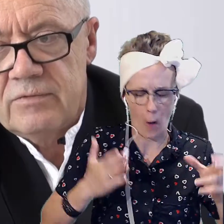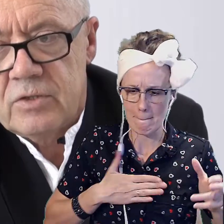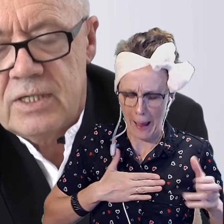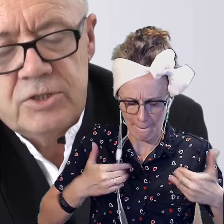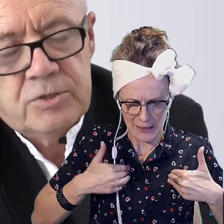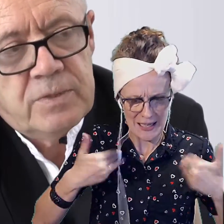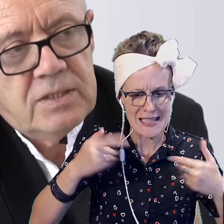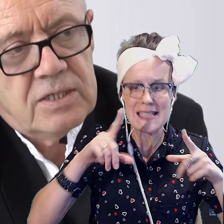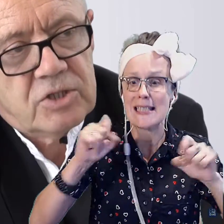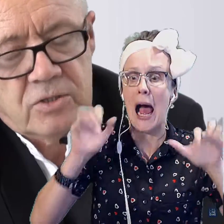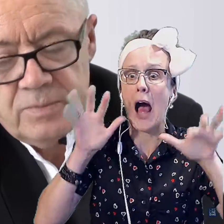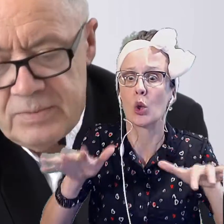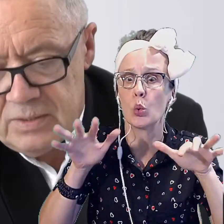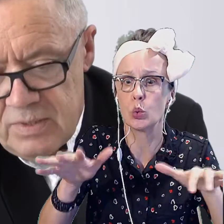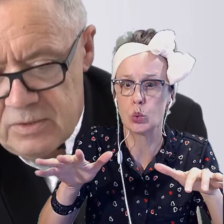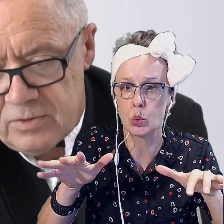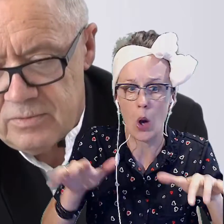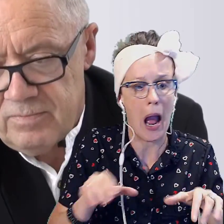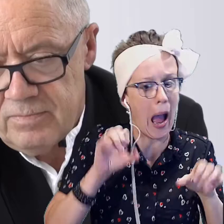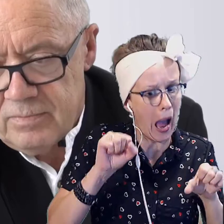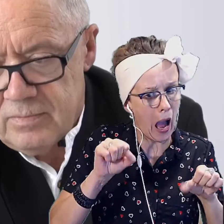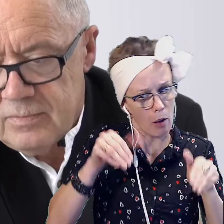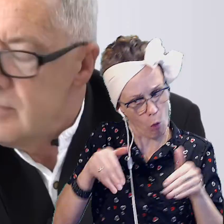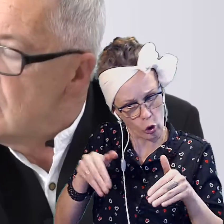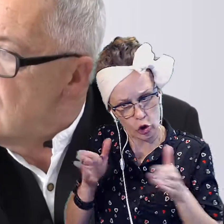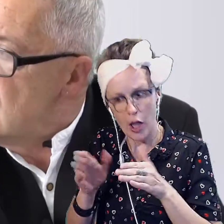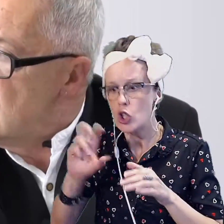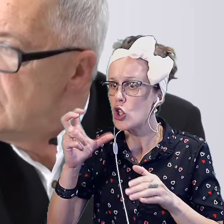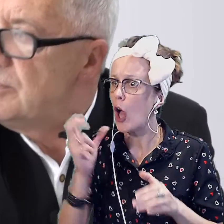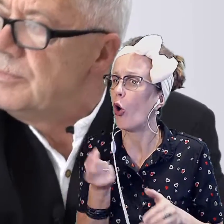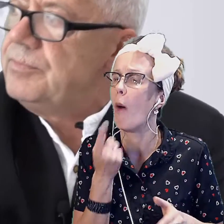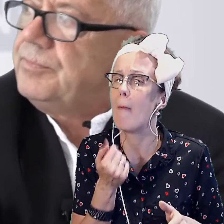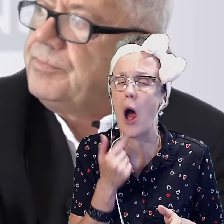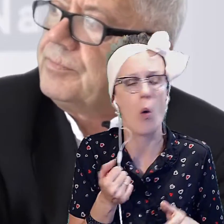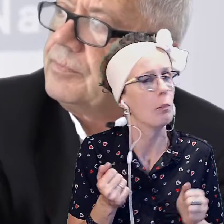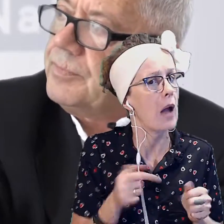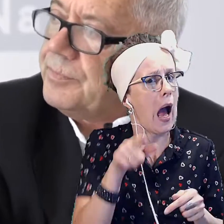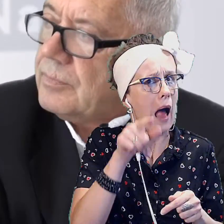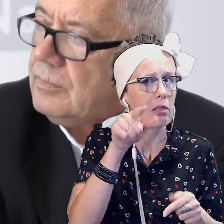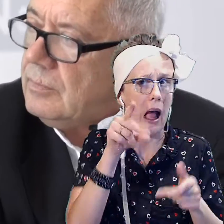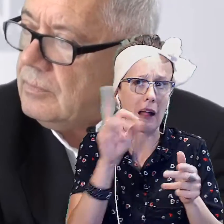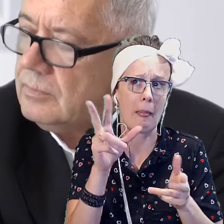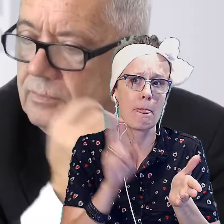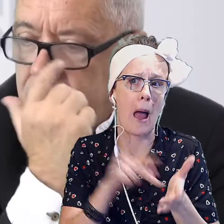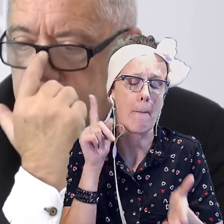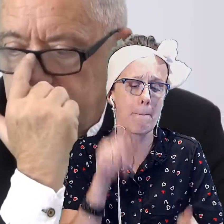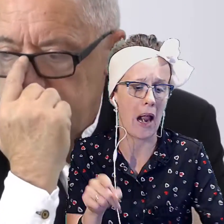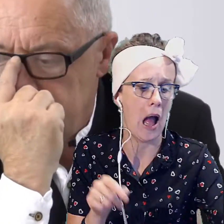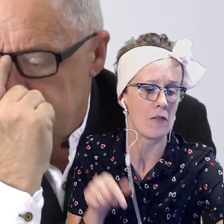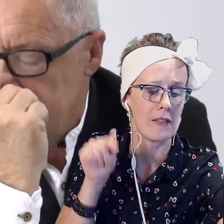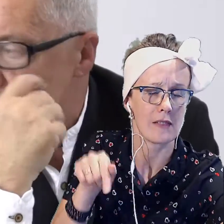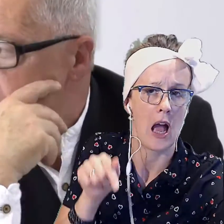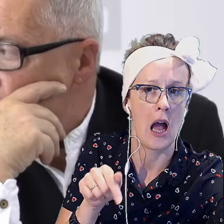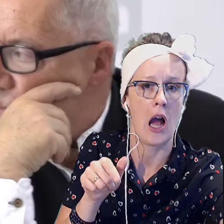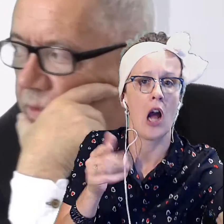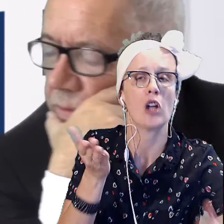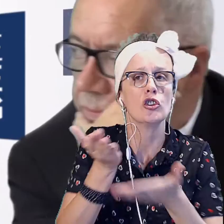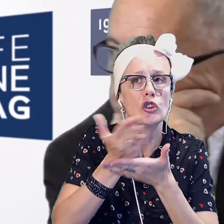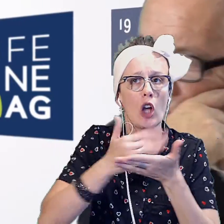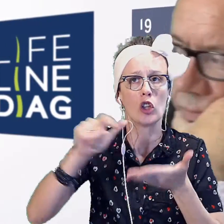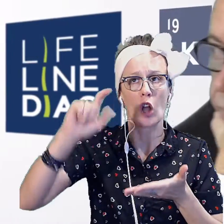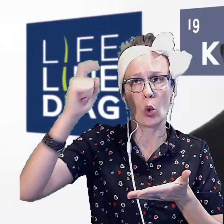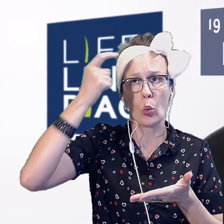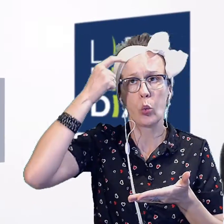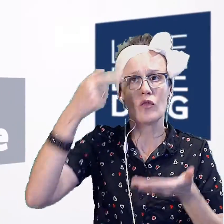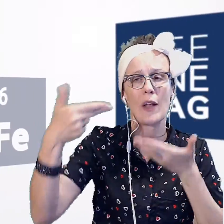w organizmie a czego mam za mało to tak naprawdę ta część główna naszej dzisiejszej